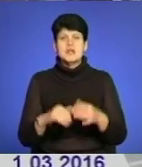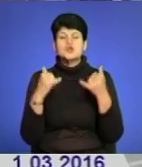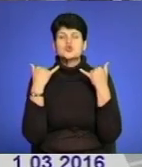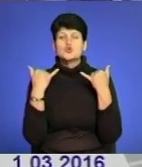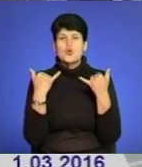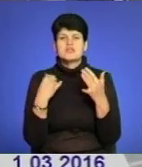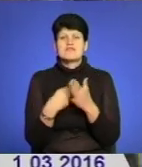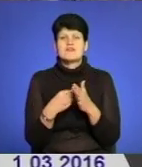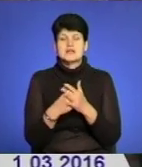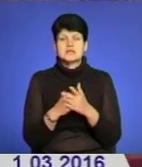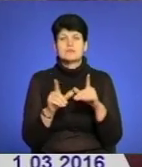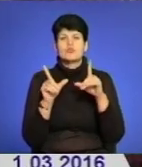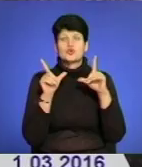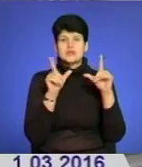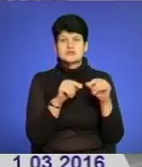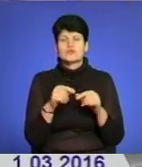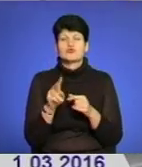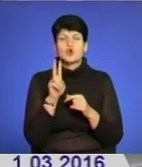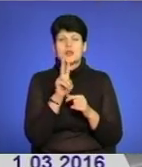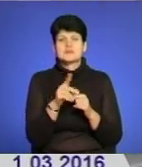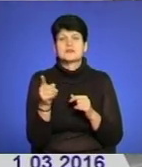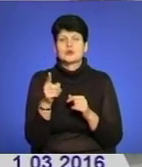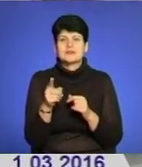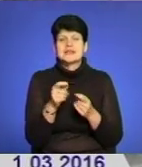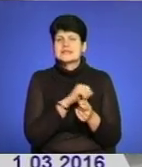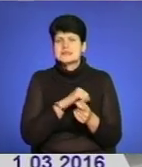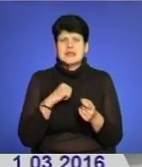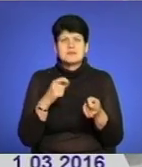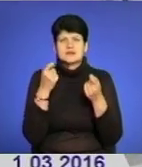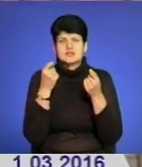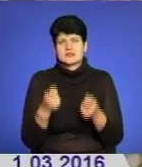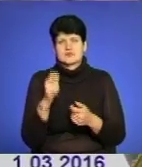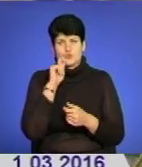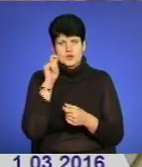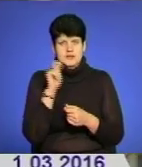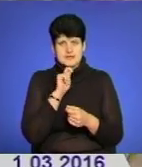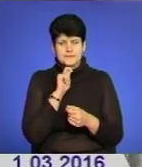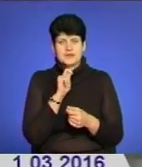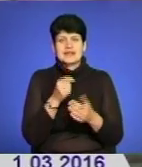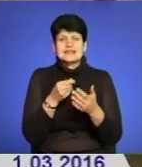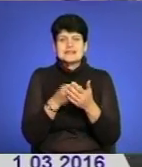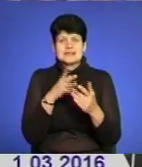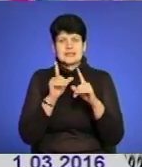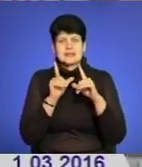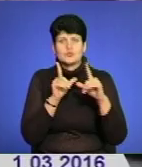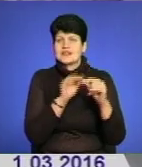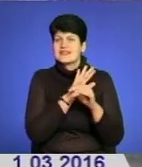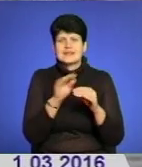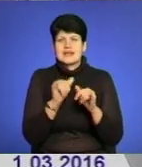вартість проїзду у тролейбусі Тернополем найдешевша в усій Україні. Тарифи на проїзд не піднімали